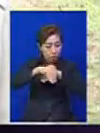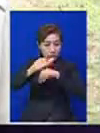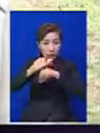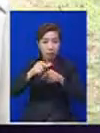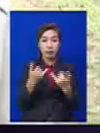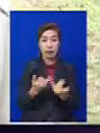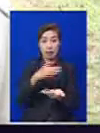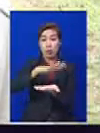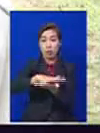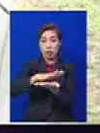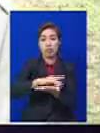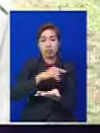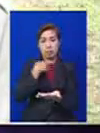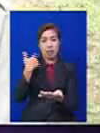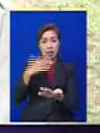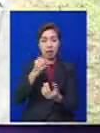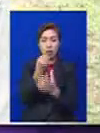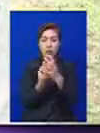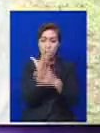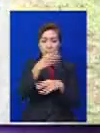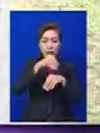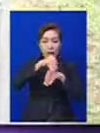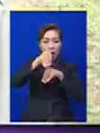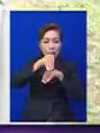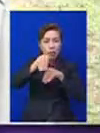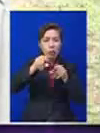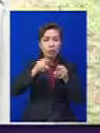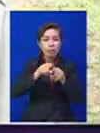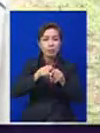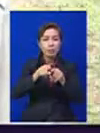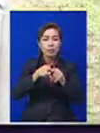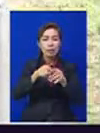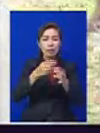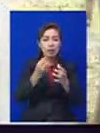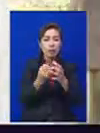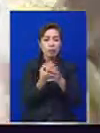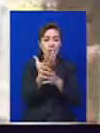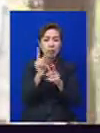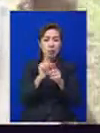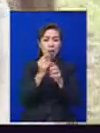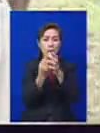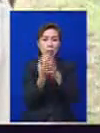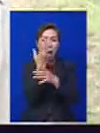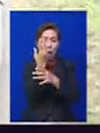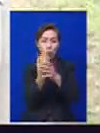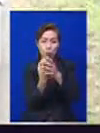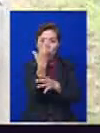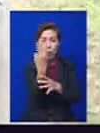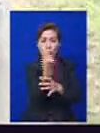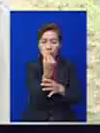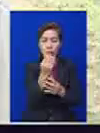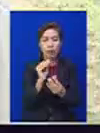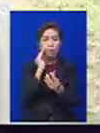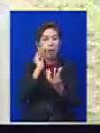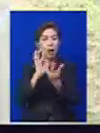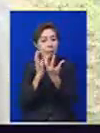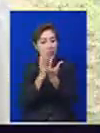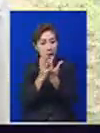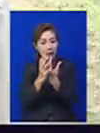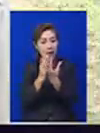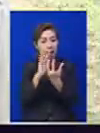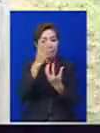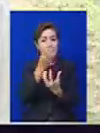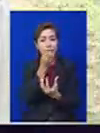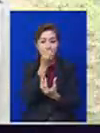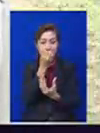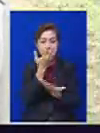มีการปลูกที่เป็นเรียกว่าเป็นไม้เรียกว่าไม่ว่าจะเป็นไม้โตเร็วหรือว่าผักที่เรากินใบหรือว่าบ้านเราเรียกว่าผักเหน